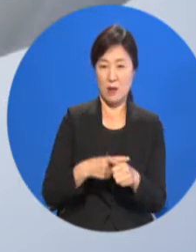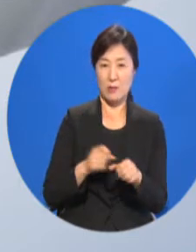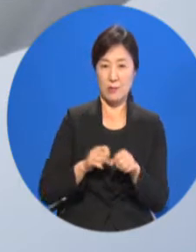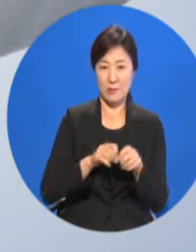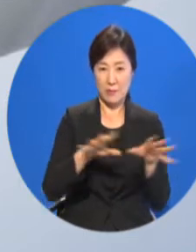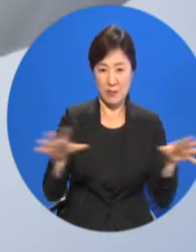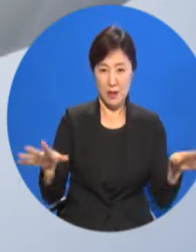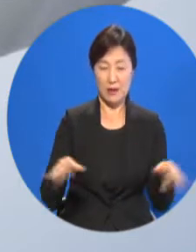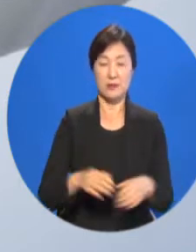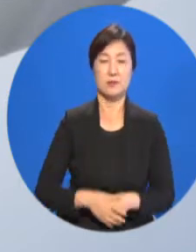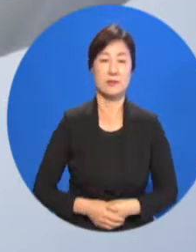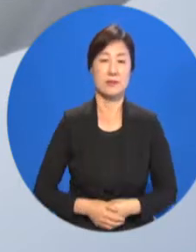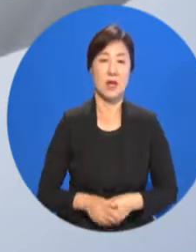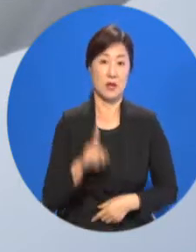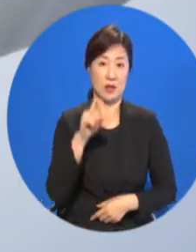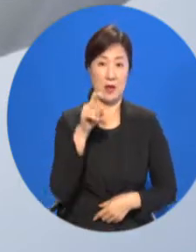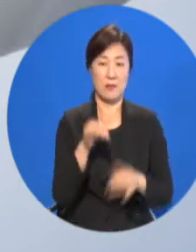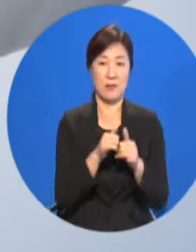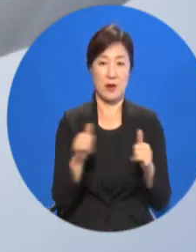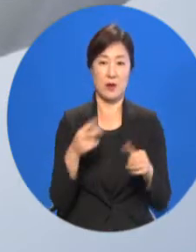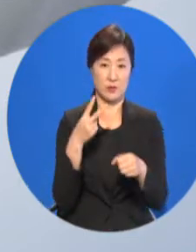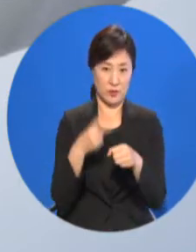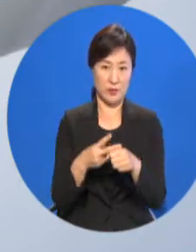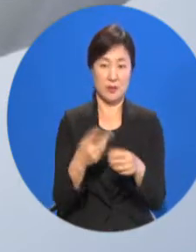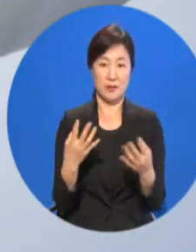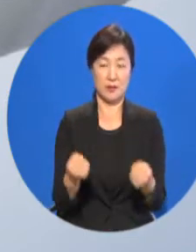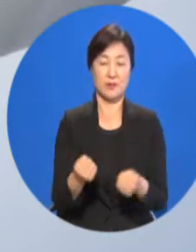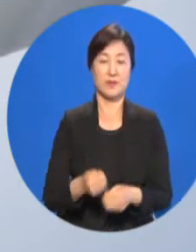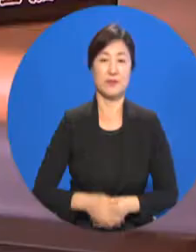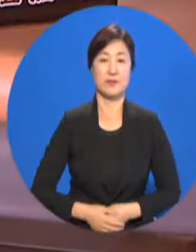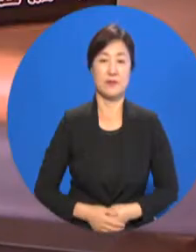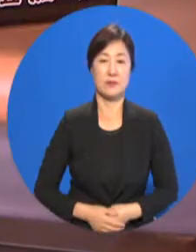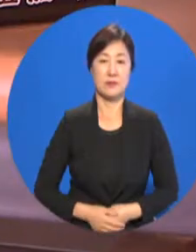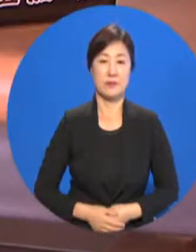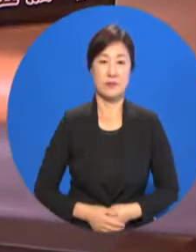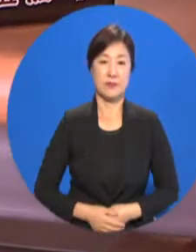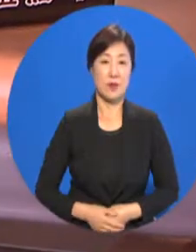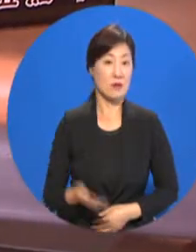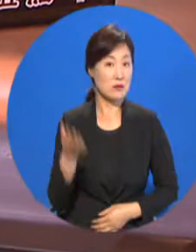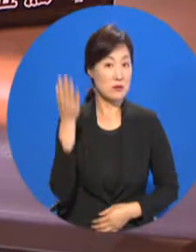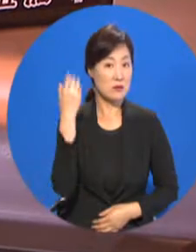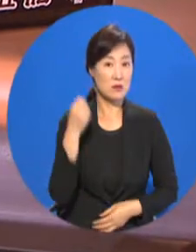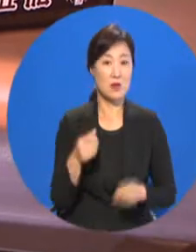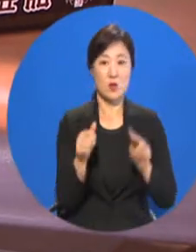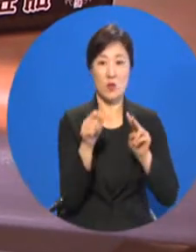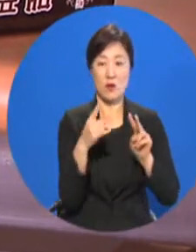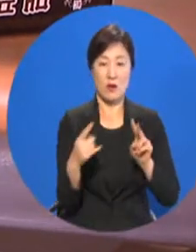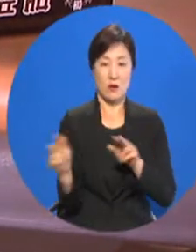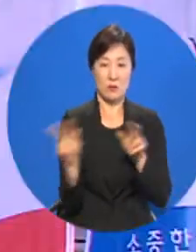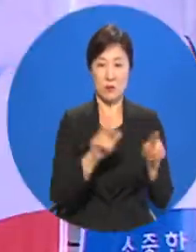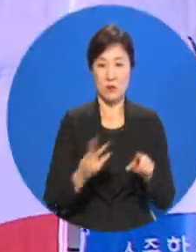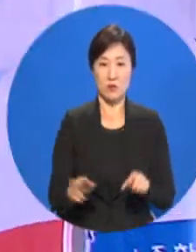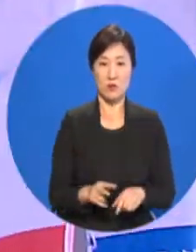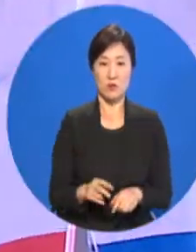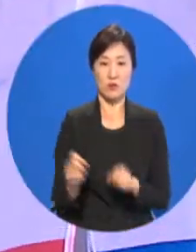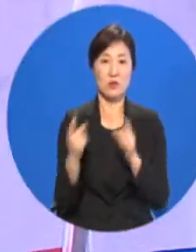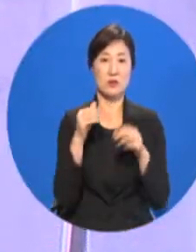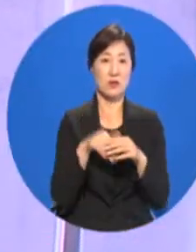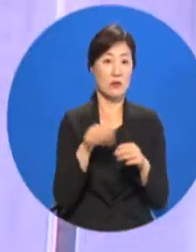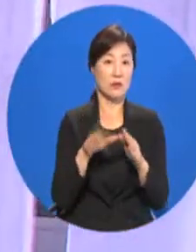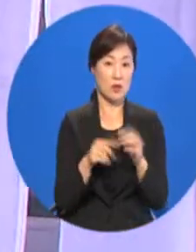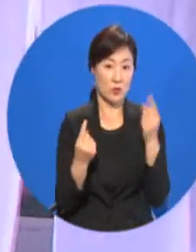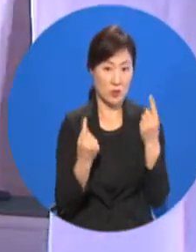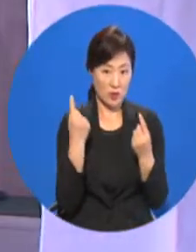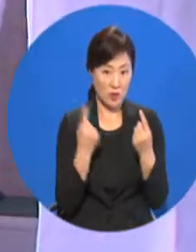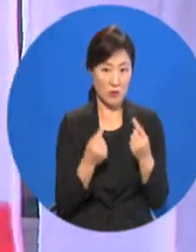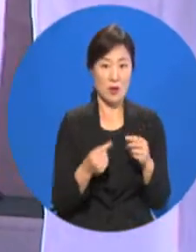비방을 했던 피의자가 11명으로 두 번째로 많았습니다. 지난 제1회 전국 동시조합장 선거 때와 비교하면